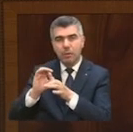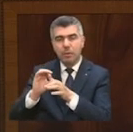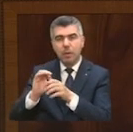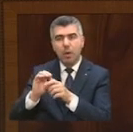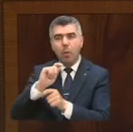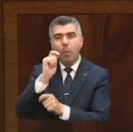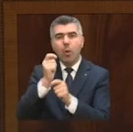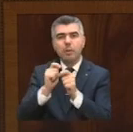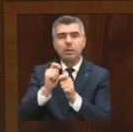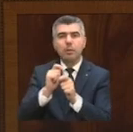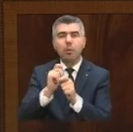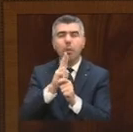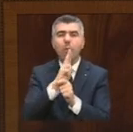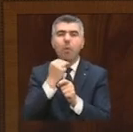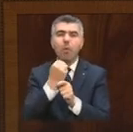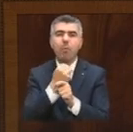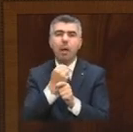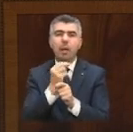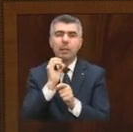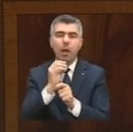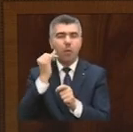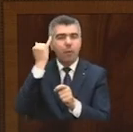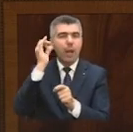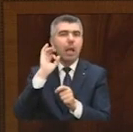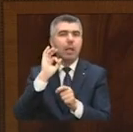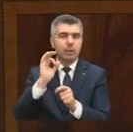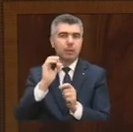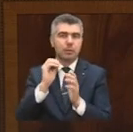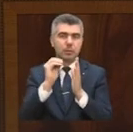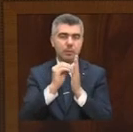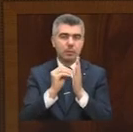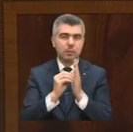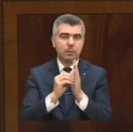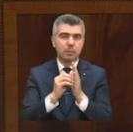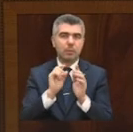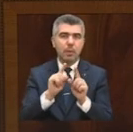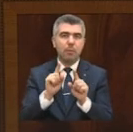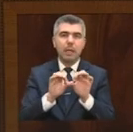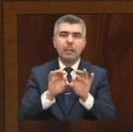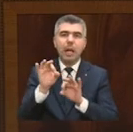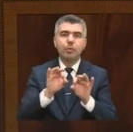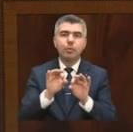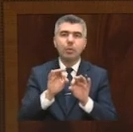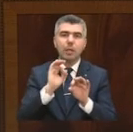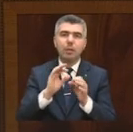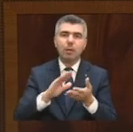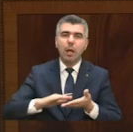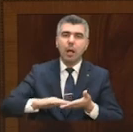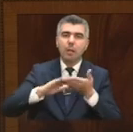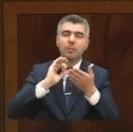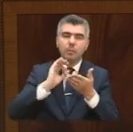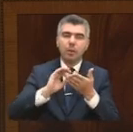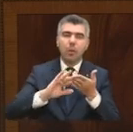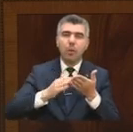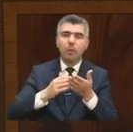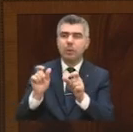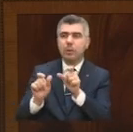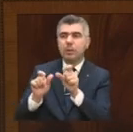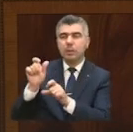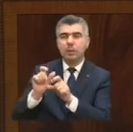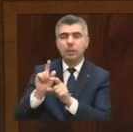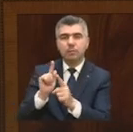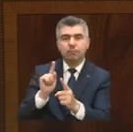الحكوميه تتضمن الابتكار كما ان الرؤيه الاستراتيجيه دعت الى ضروره الرفع نسبه الناتج الداخلي الخام